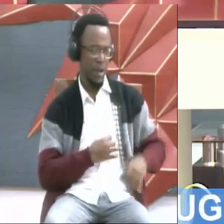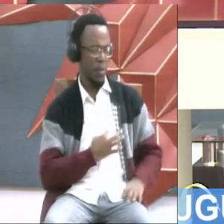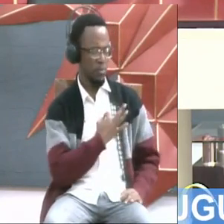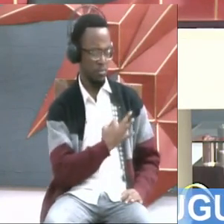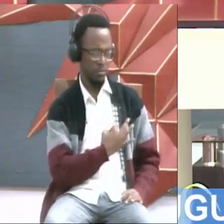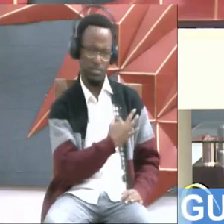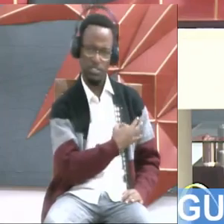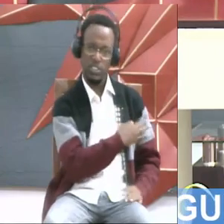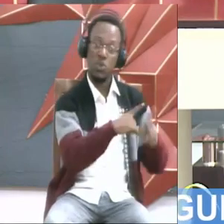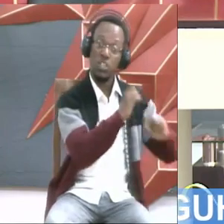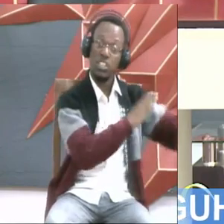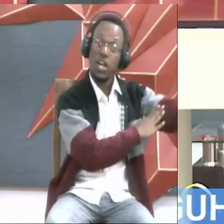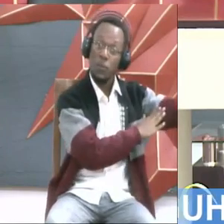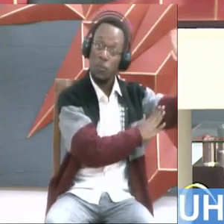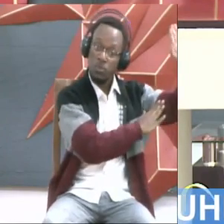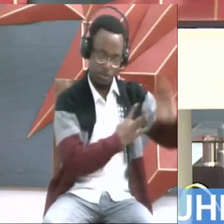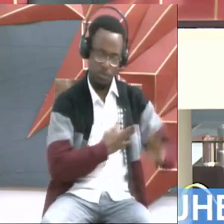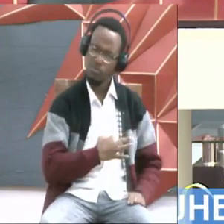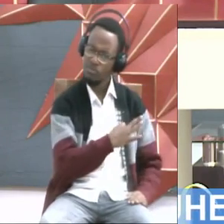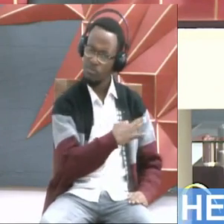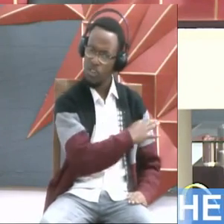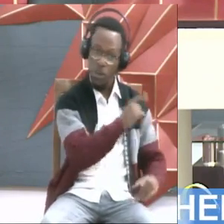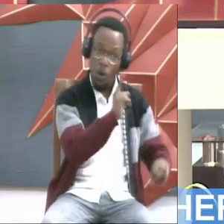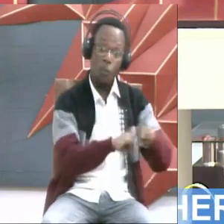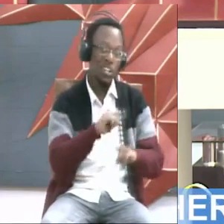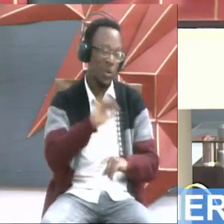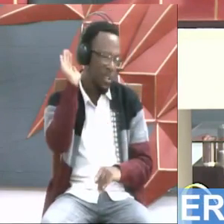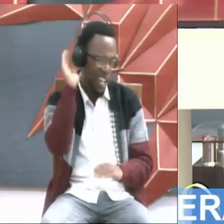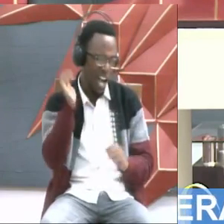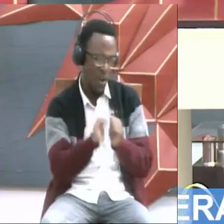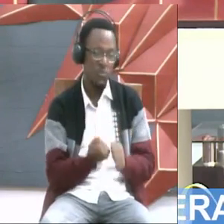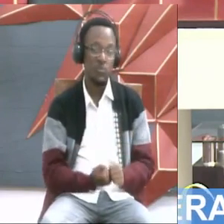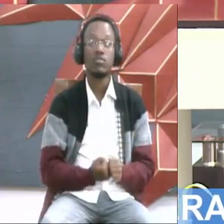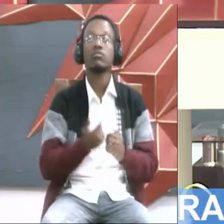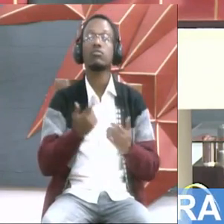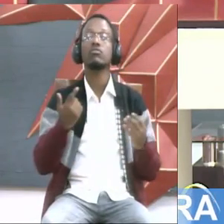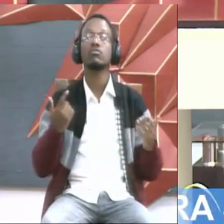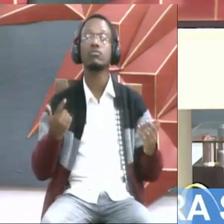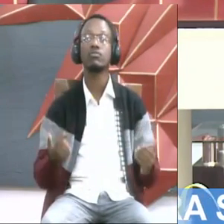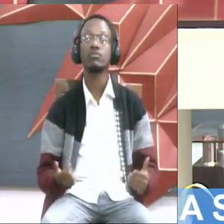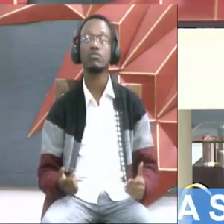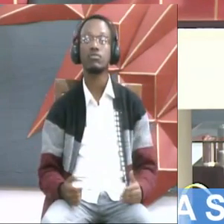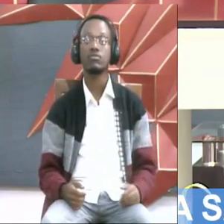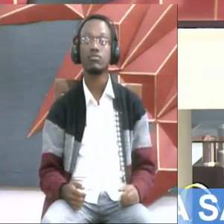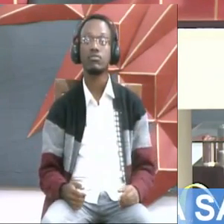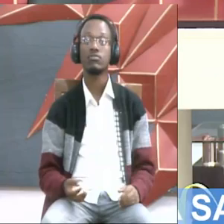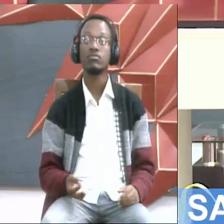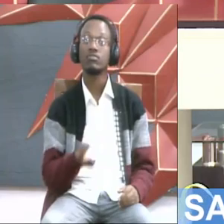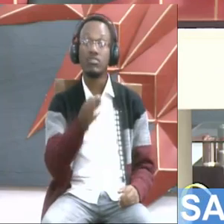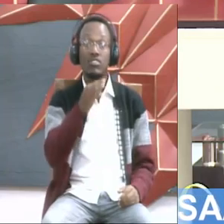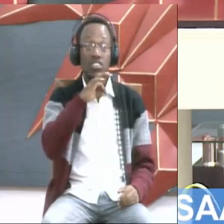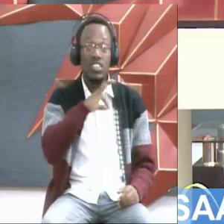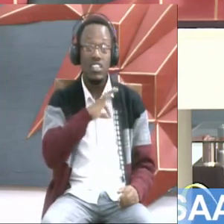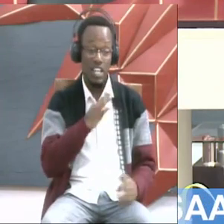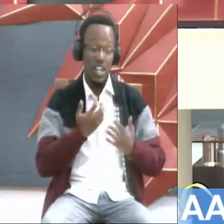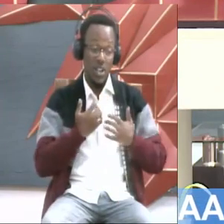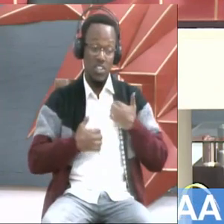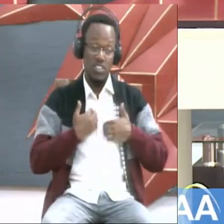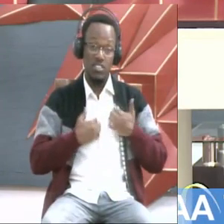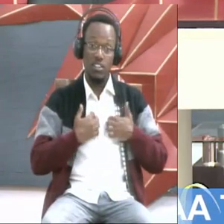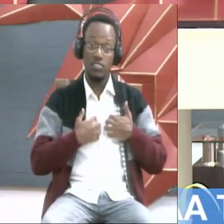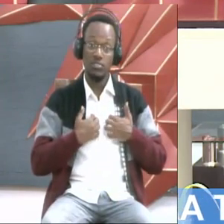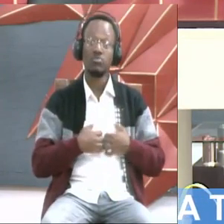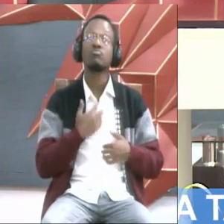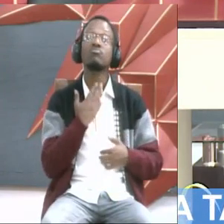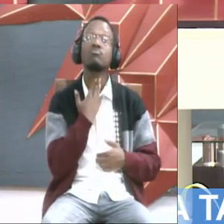ijambo ry'Imana iyo baryumvirije avec intérêt baryumvizanye umutima urishaka bafise